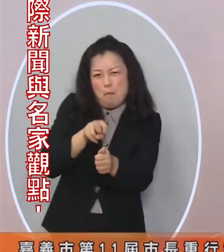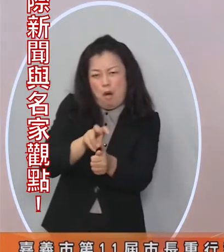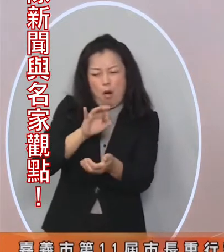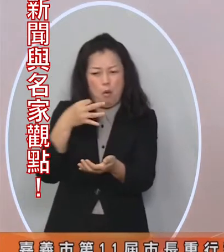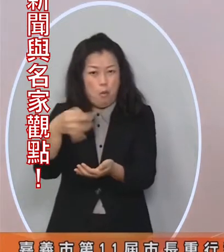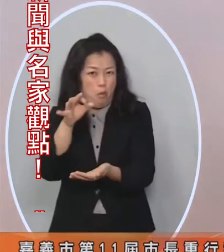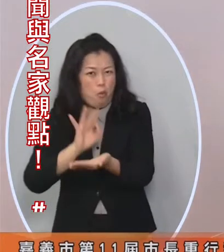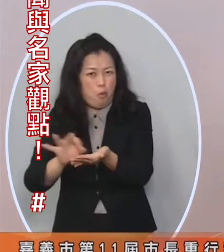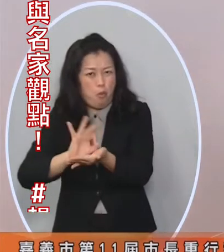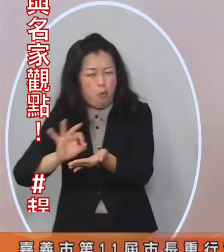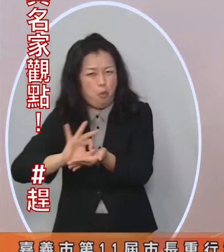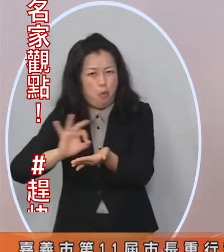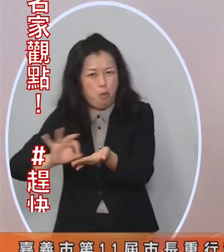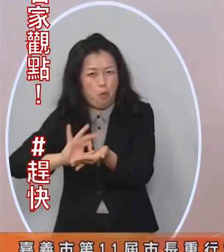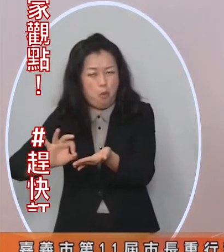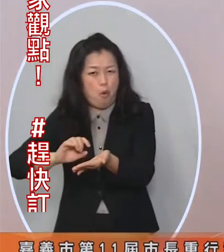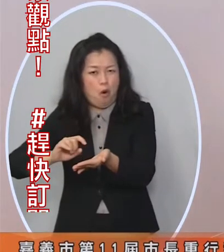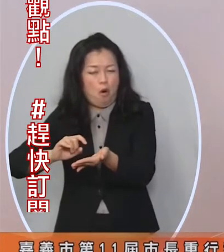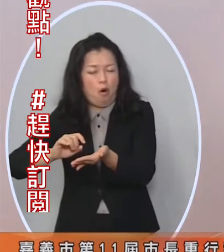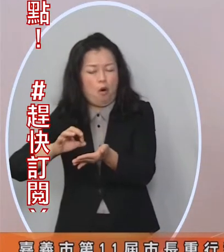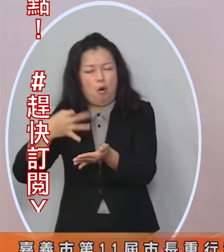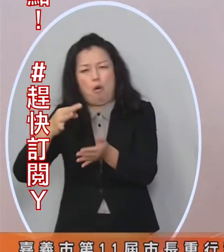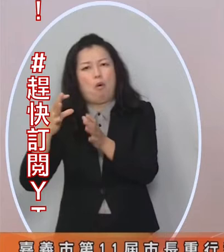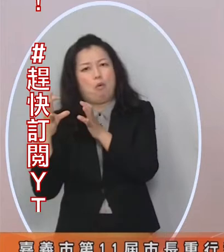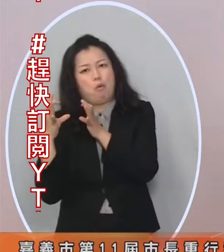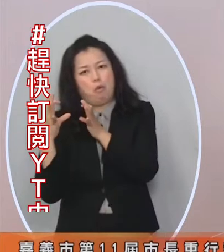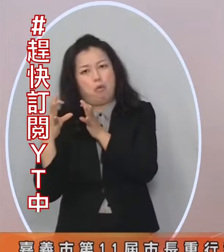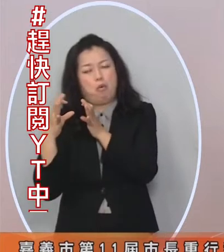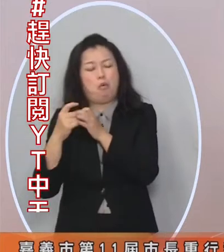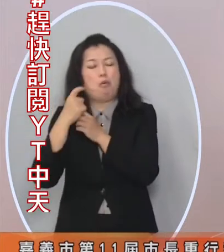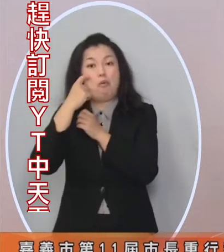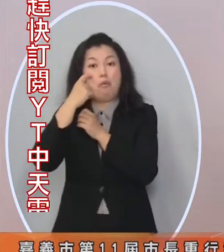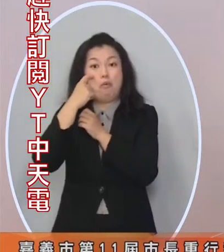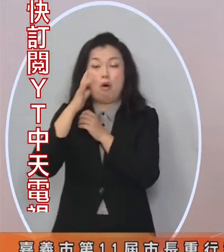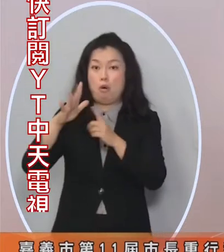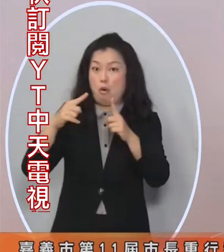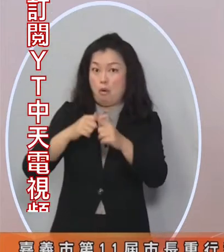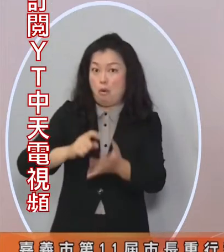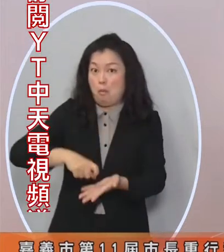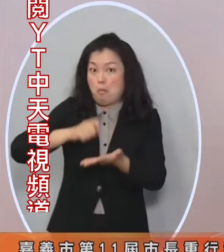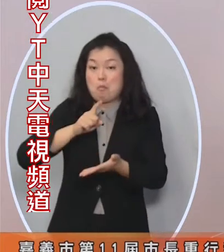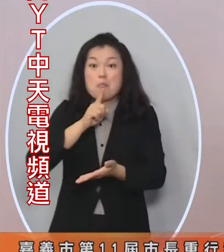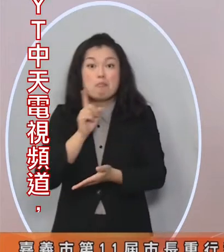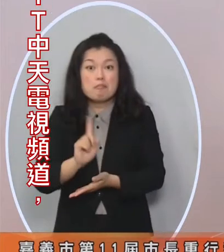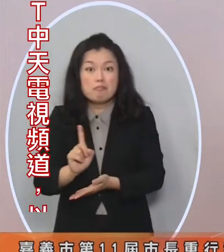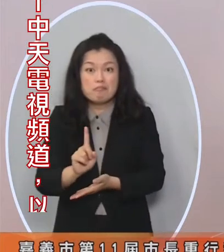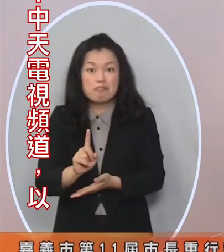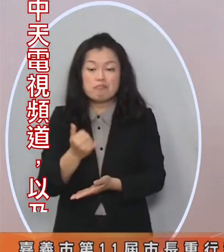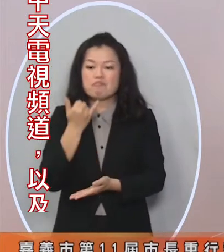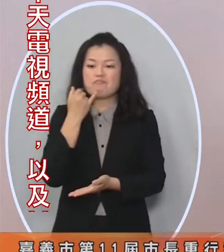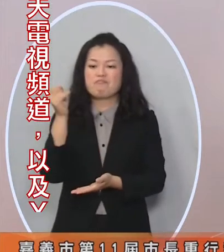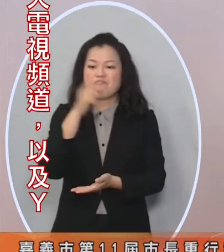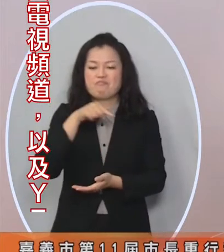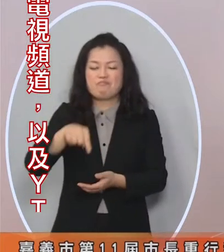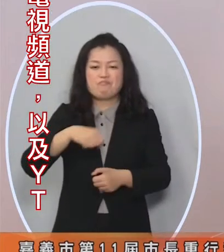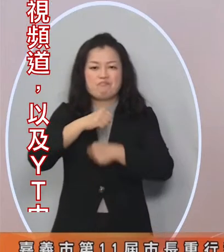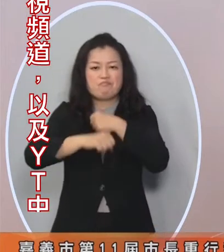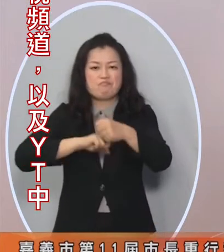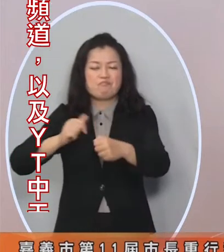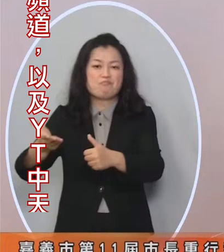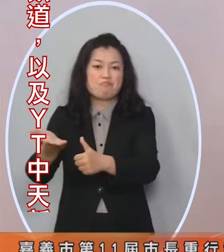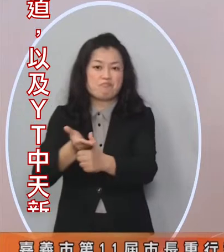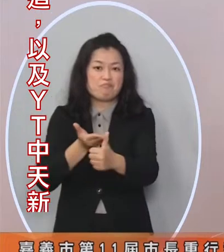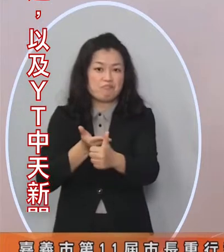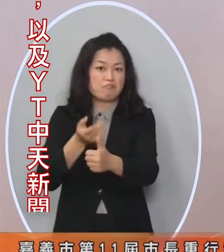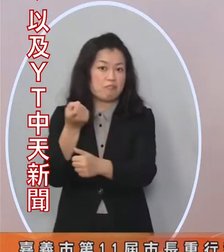花费很多很多的市政经费，甚至还有人提出可不可以直接给予安乐死。我觉